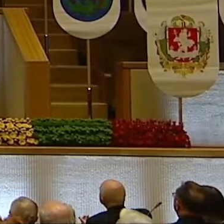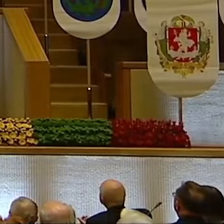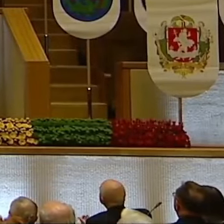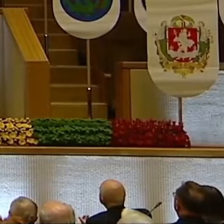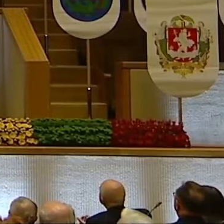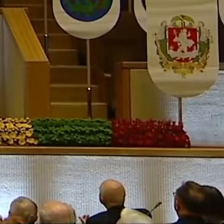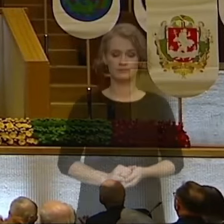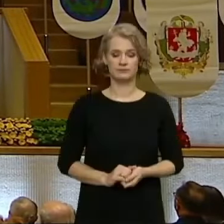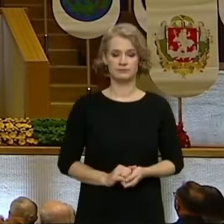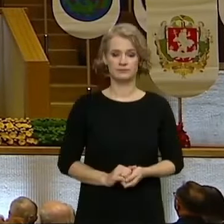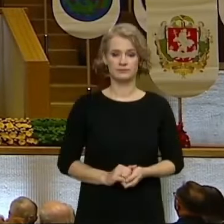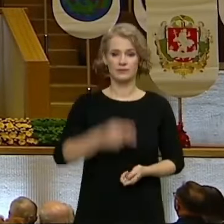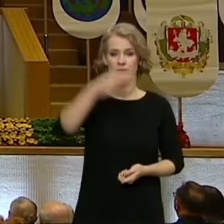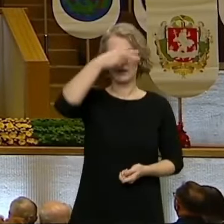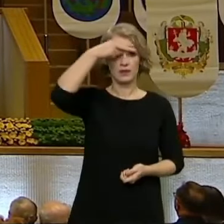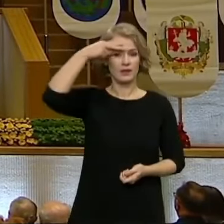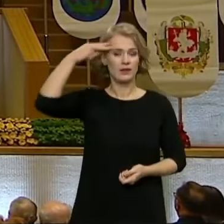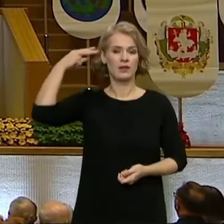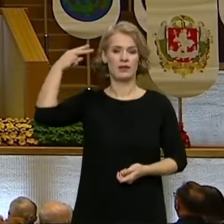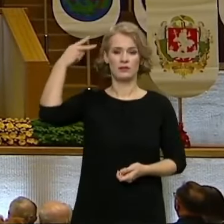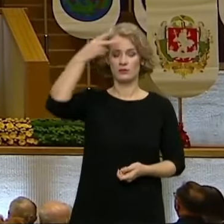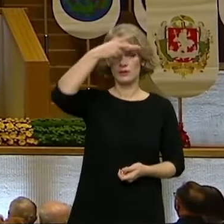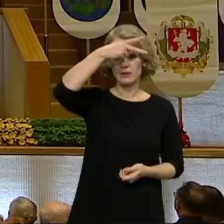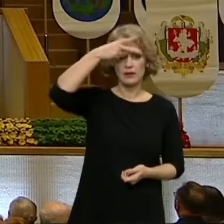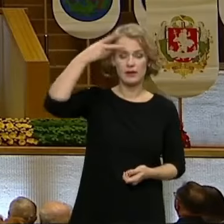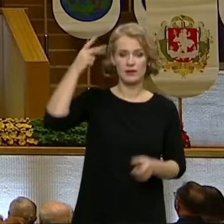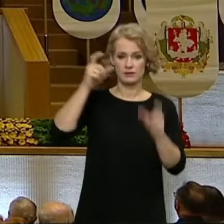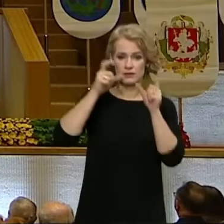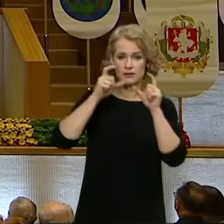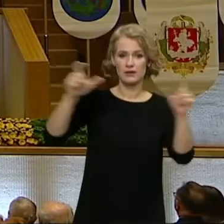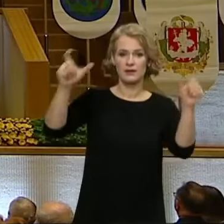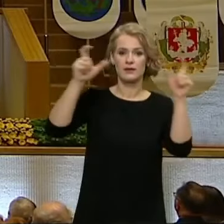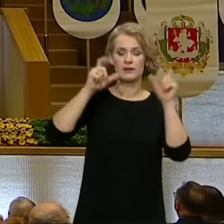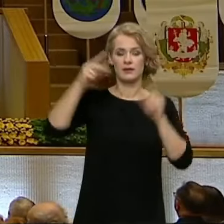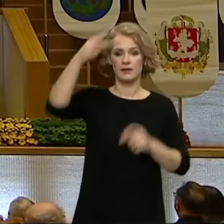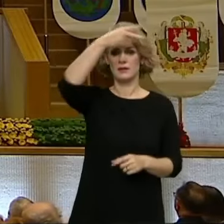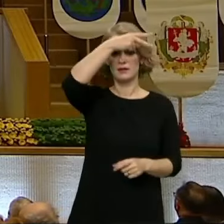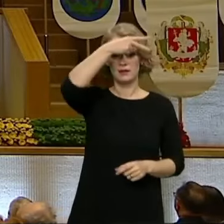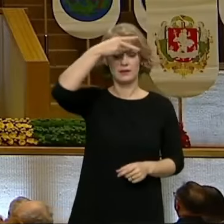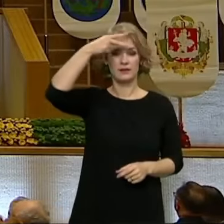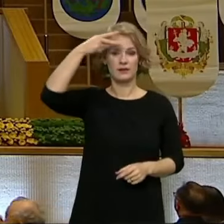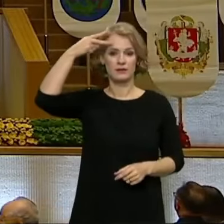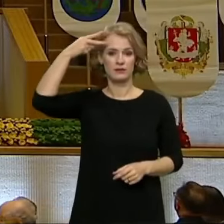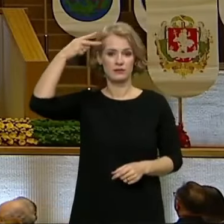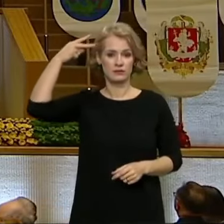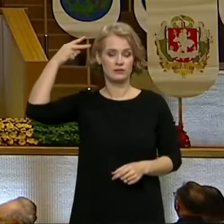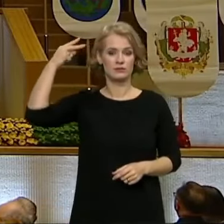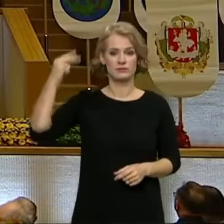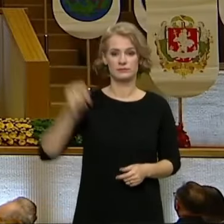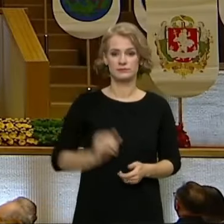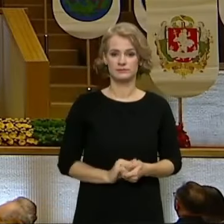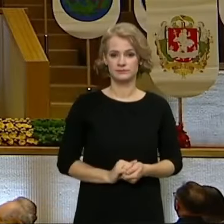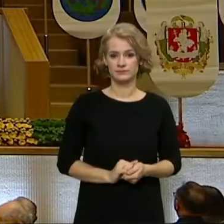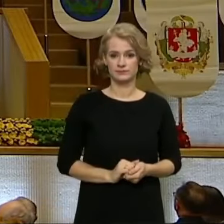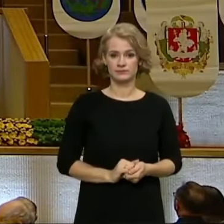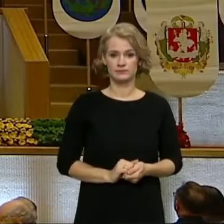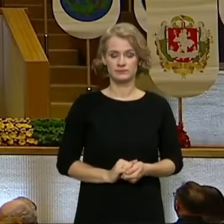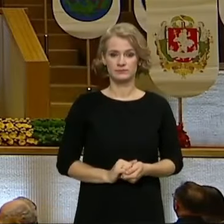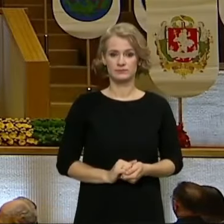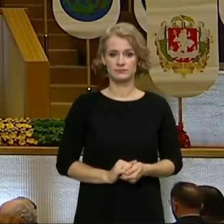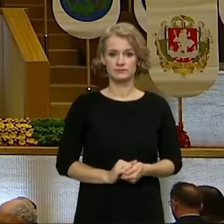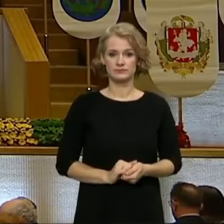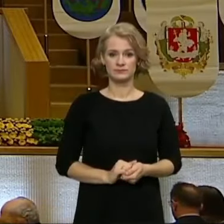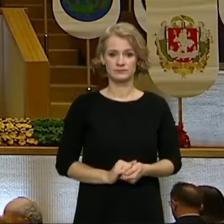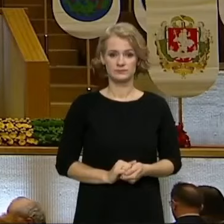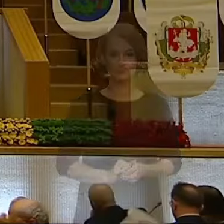lietuva lietuva lietuva lietuva